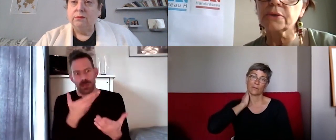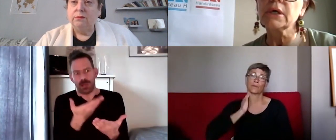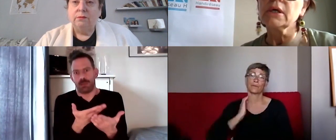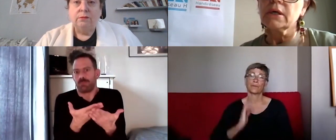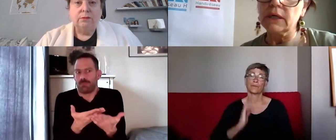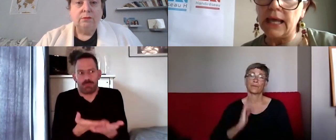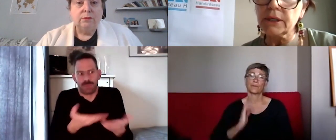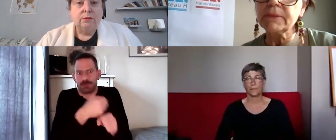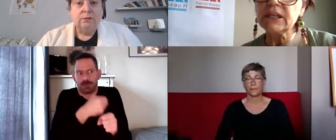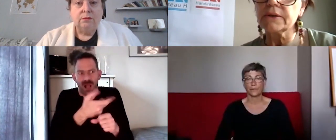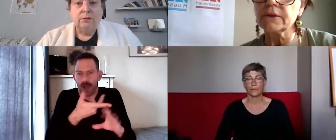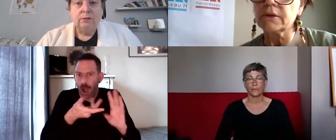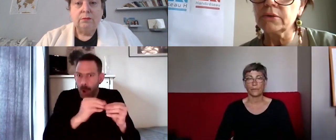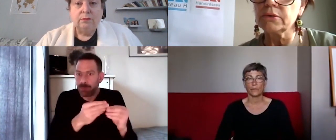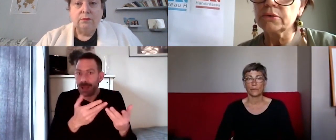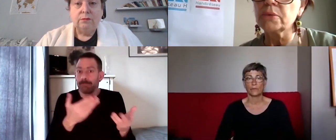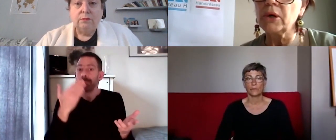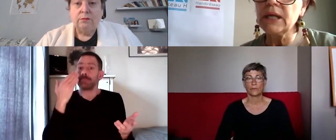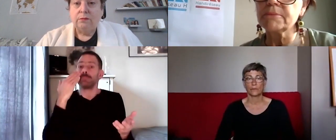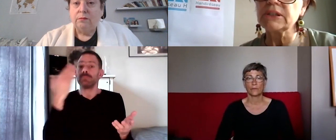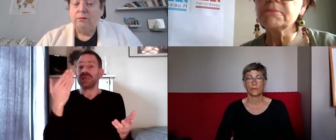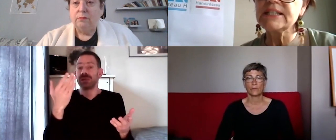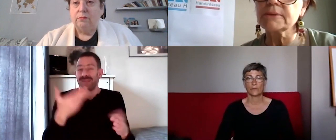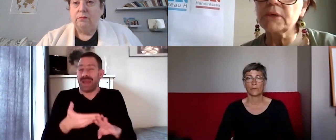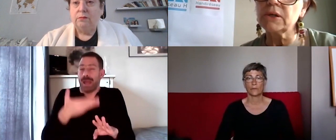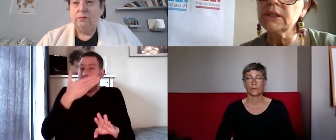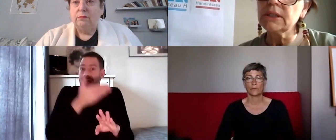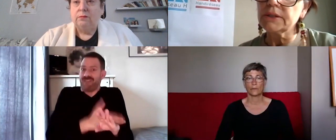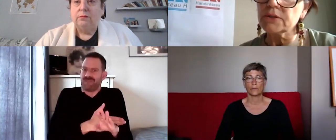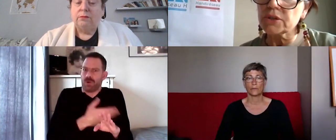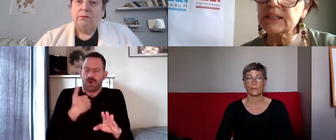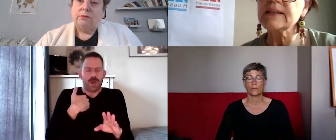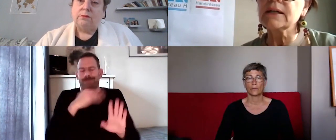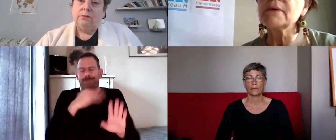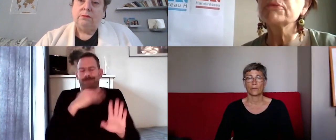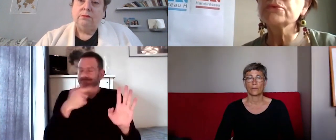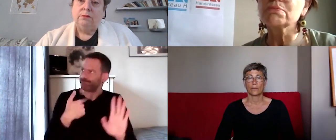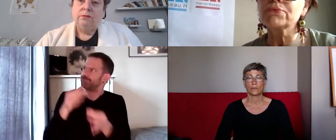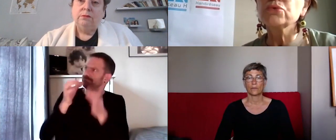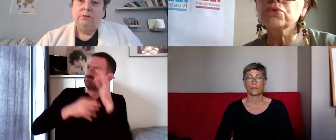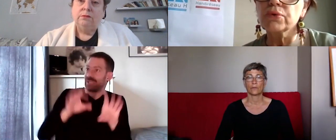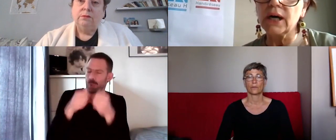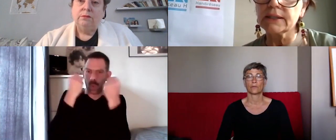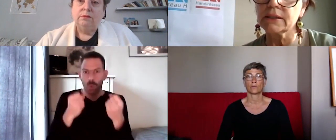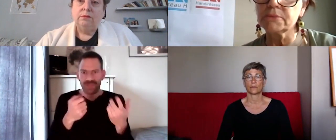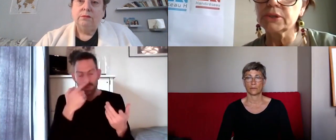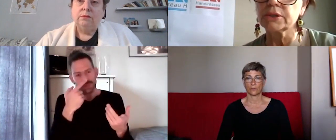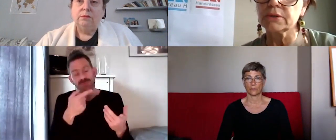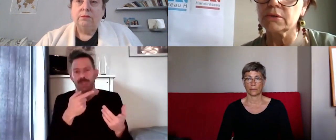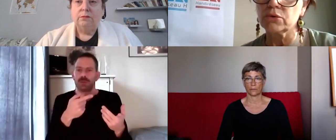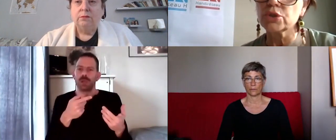alors qu'elle aurait pris le problème immédiatement, ça aurait été quand même plus doux, hein,